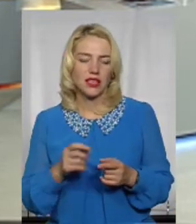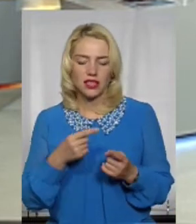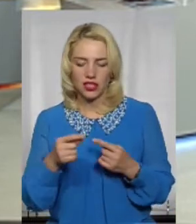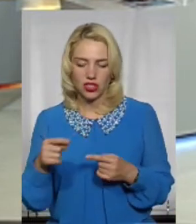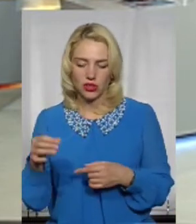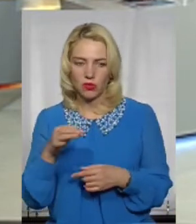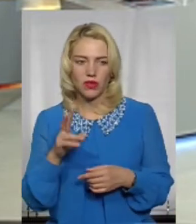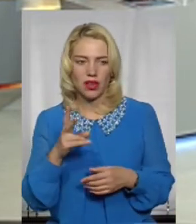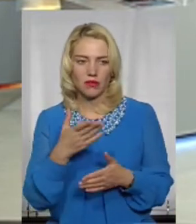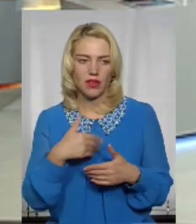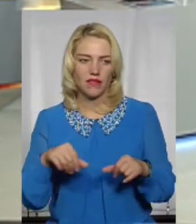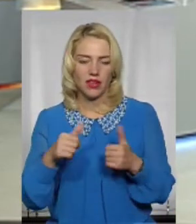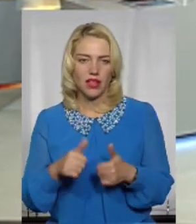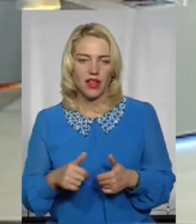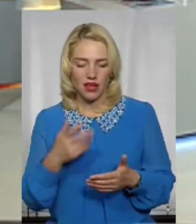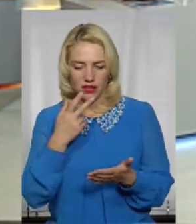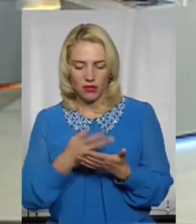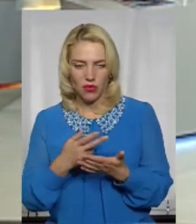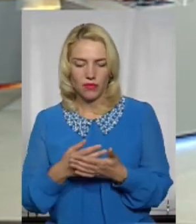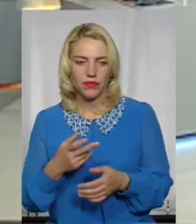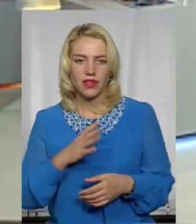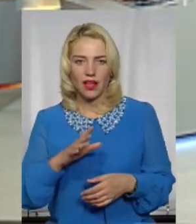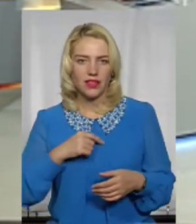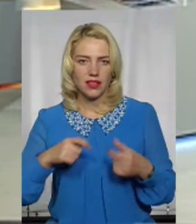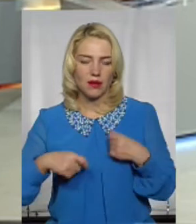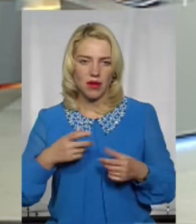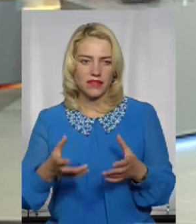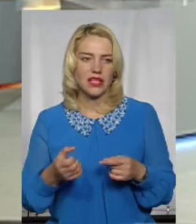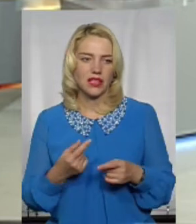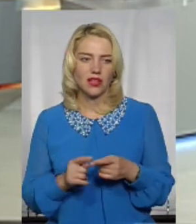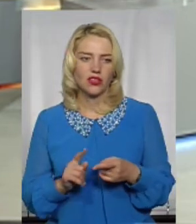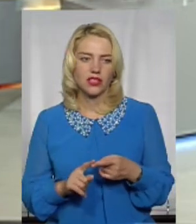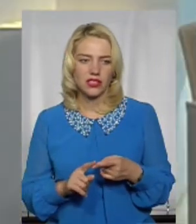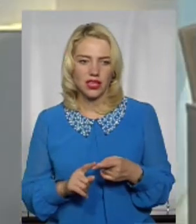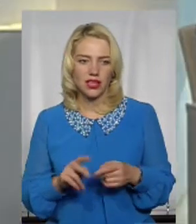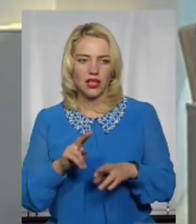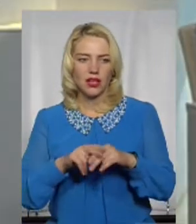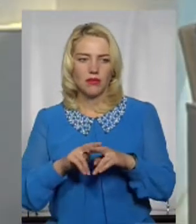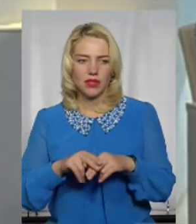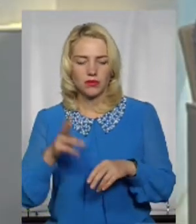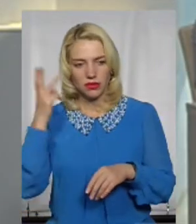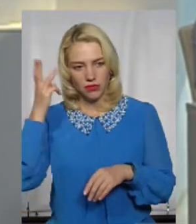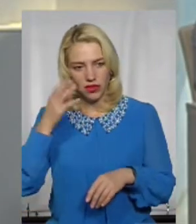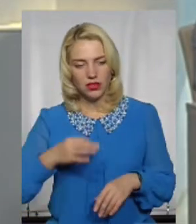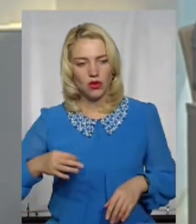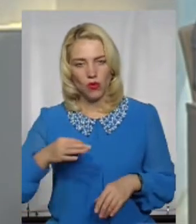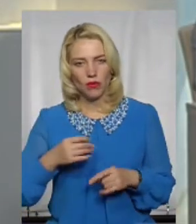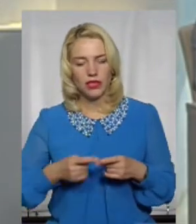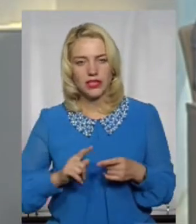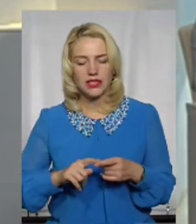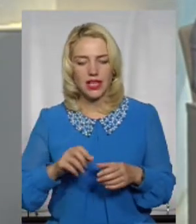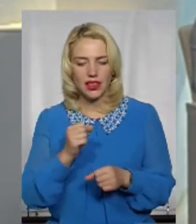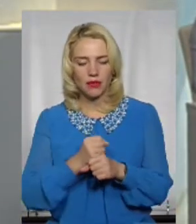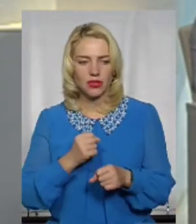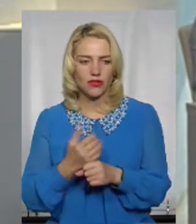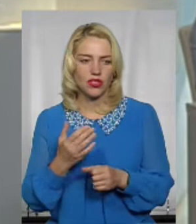областями, як ми виглядаємо. Так, я якраз не дарма взяла цей екологічний паспорт Хмельницької області. Це оці